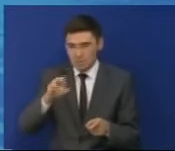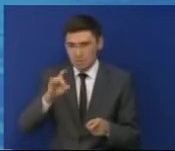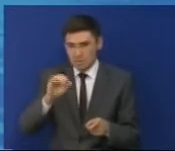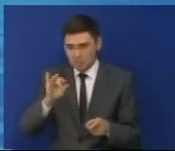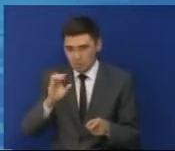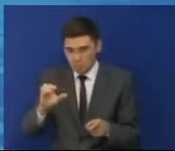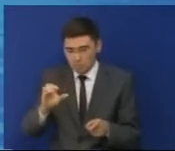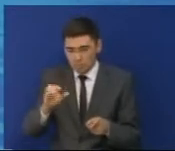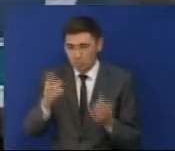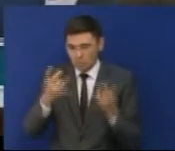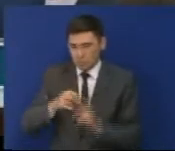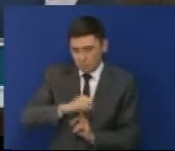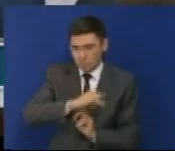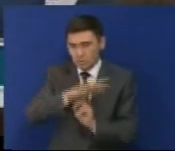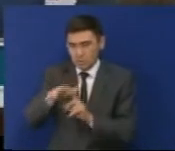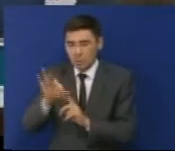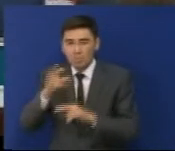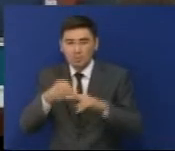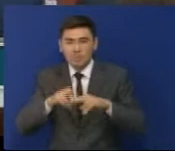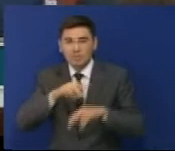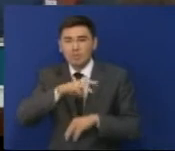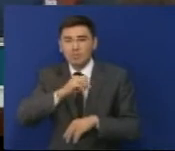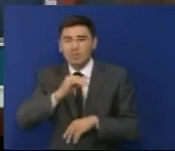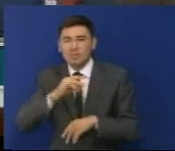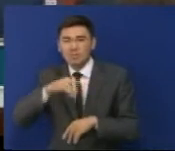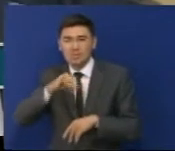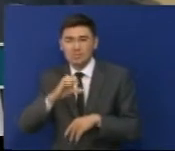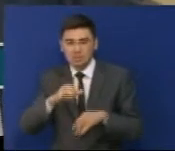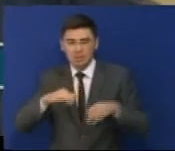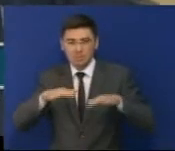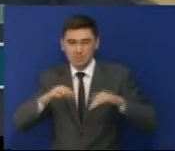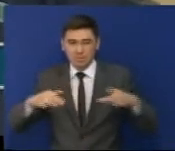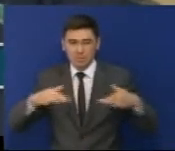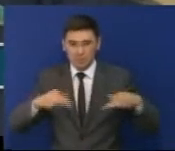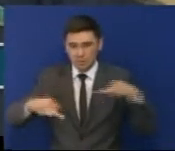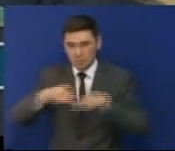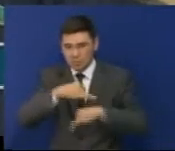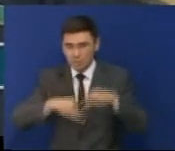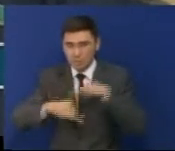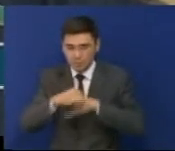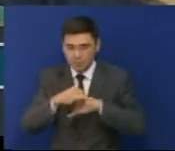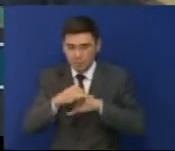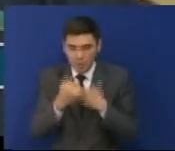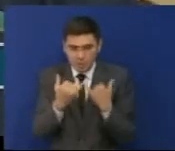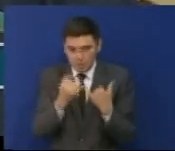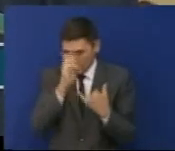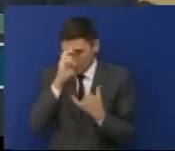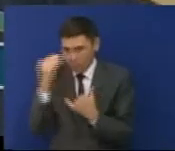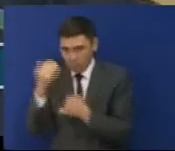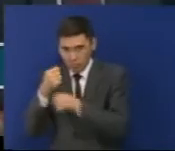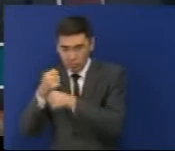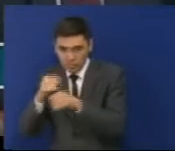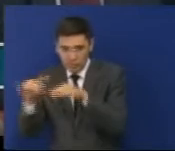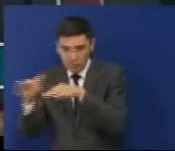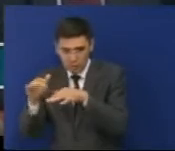керек. Бұл мәселе бүгін мәжіліс қабырғасында көтерілді. Этносаралық келісім бойынша мемлекеттің жүргізіп жатқан